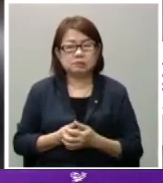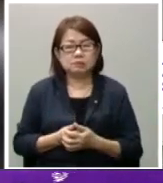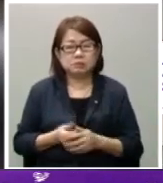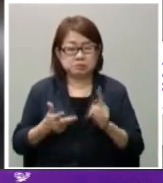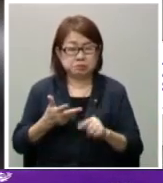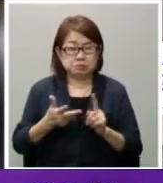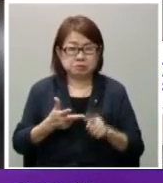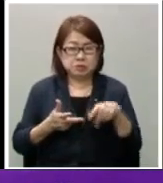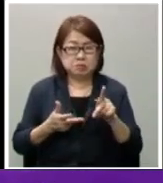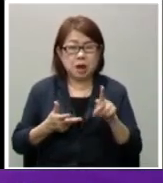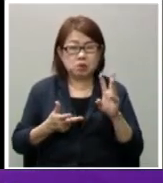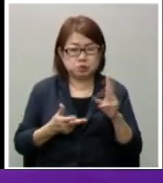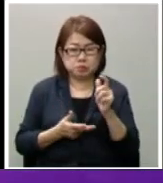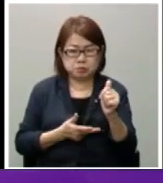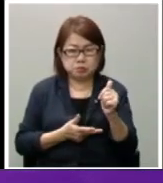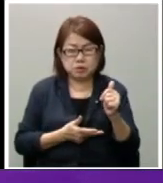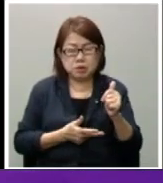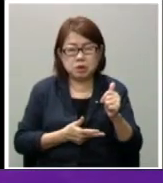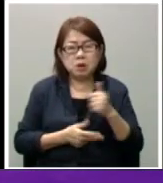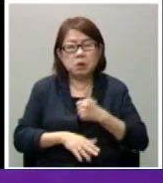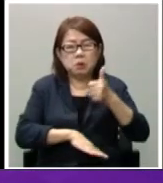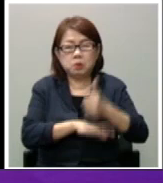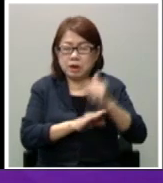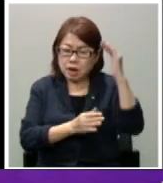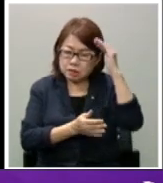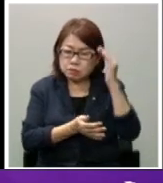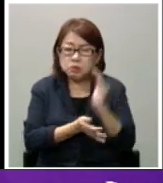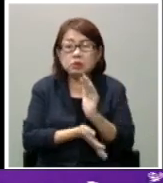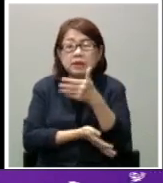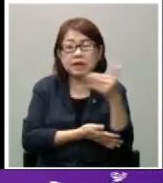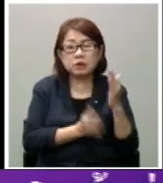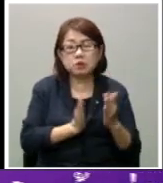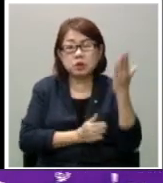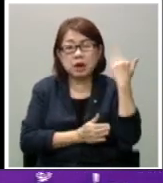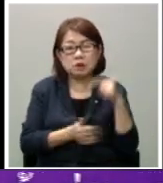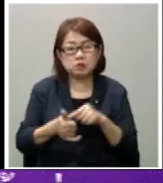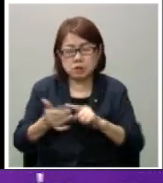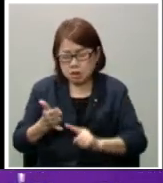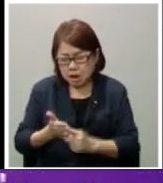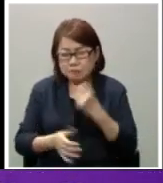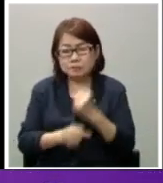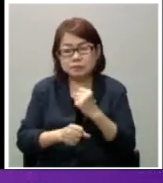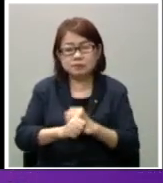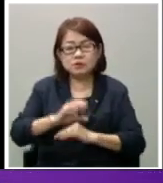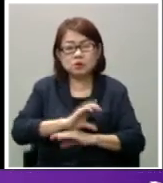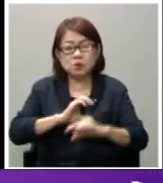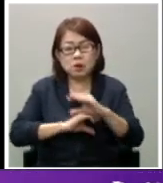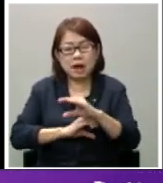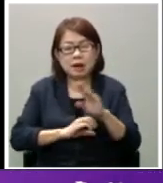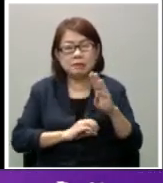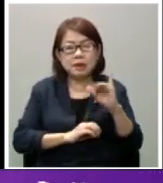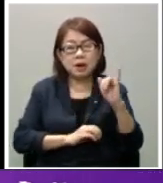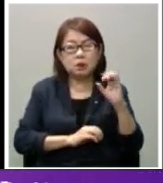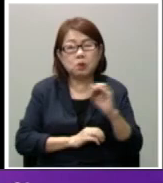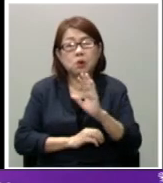องนะครับเป็นอดีตผู้บัญชาการตำรวจแห่งชาติออกไปแล้วครับแต่ท่านเป็นคนริเริ่มโครงการไบโอเมตริกของสำนักงานตำรวจแห่งช